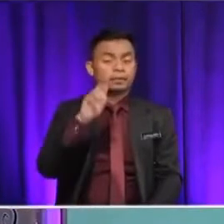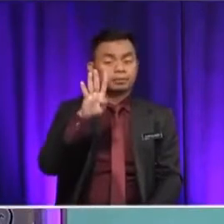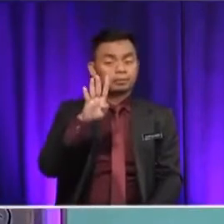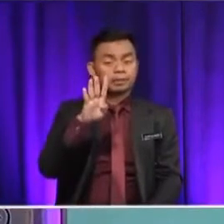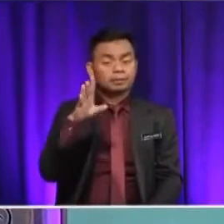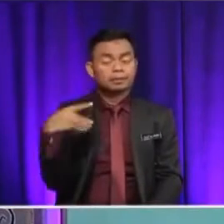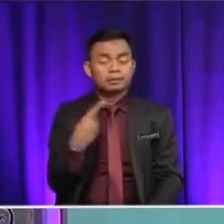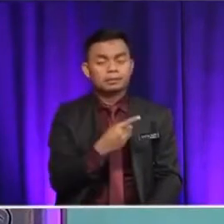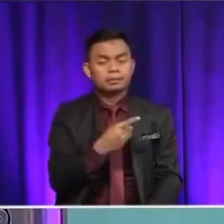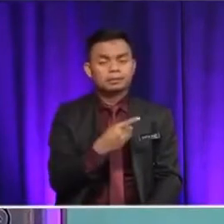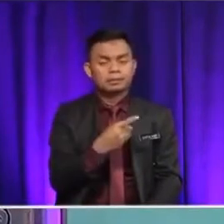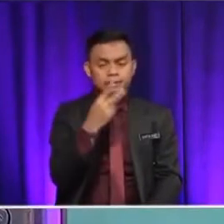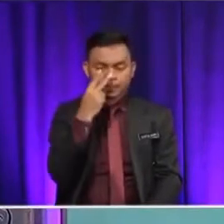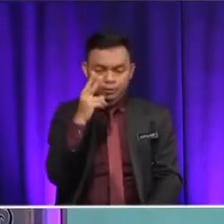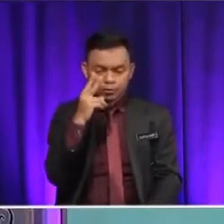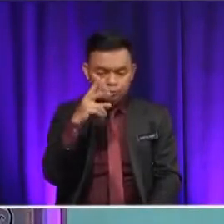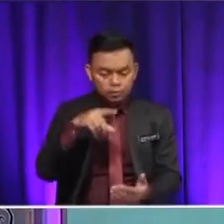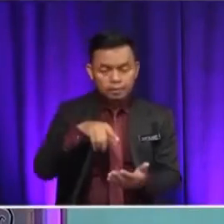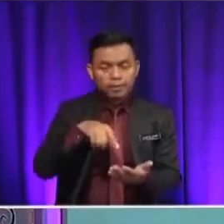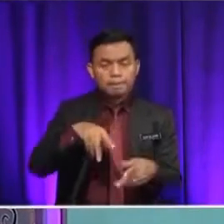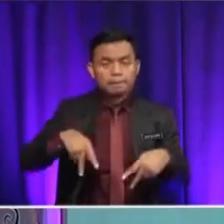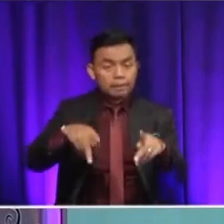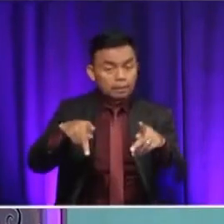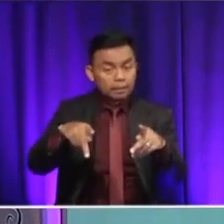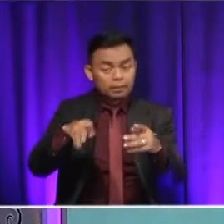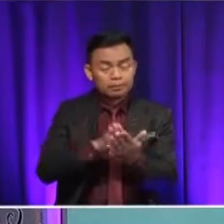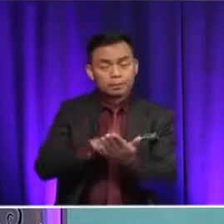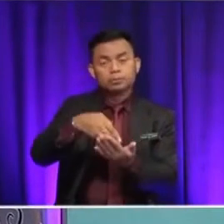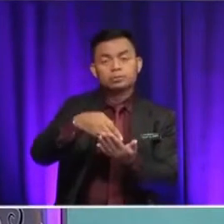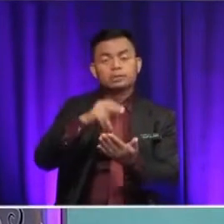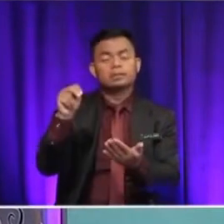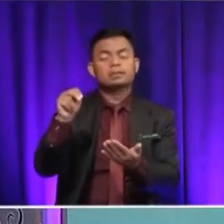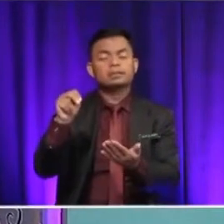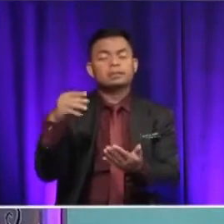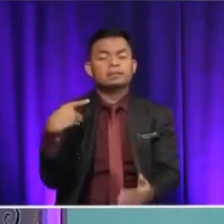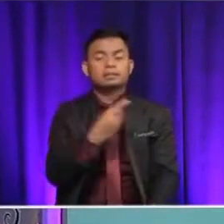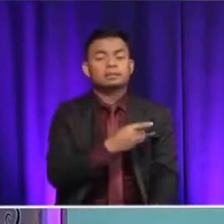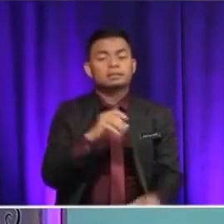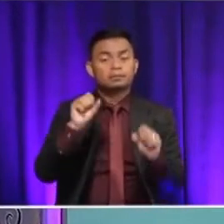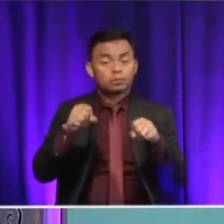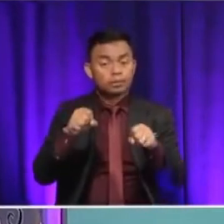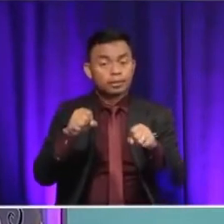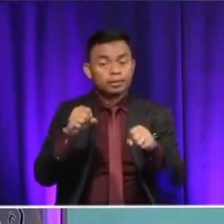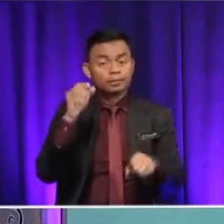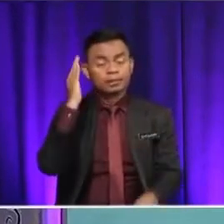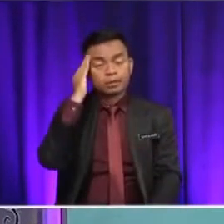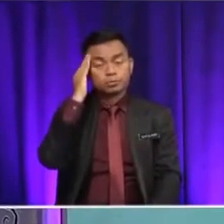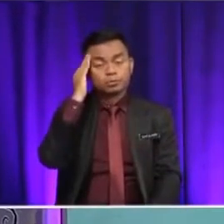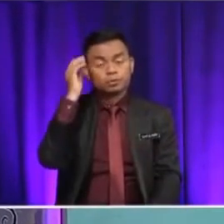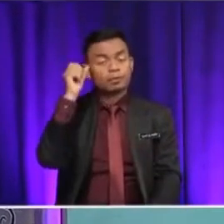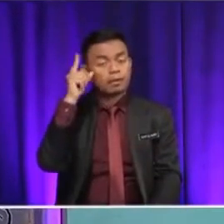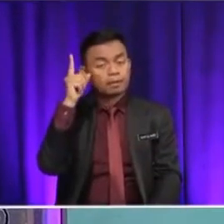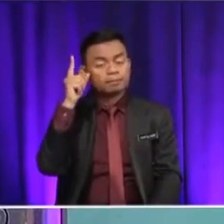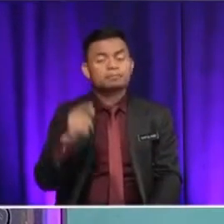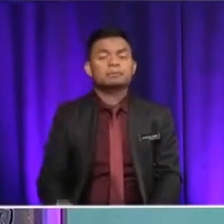pelan, dia boleh tengok pelan bangunan, dia boleh tafsir simbol dia, fungsi ruang,